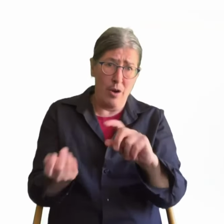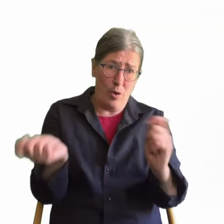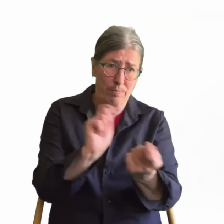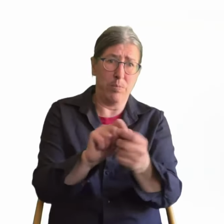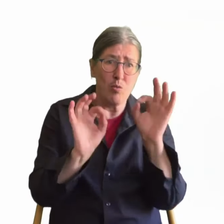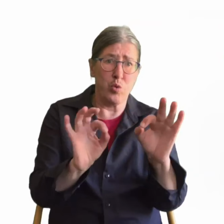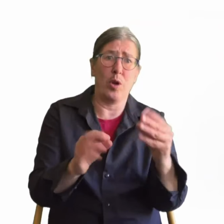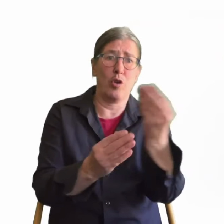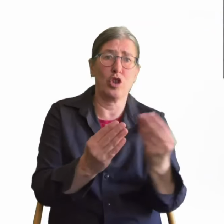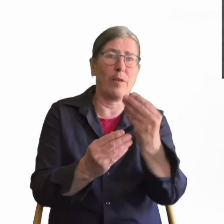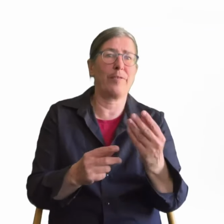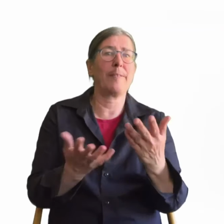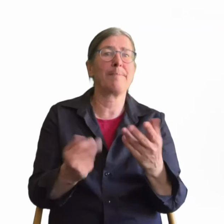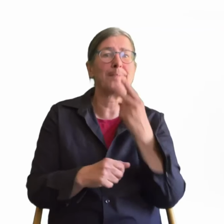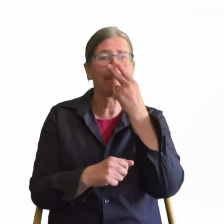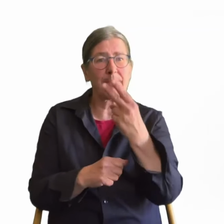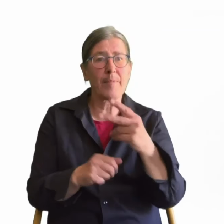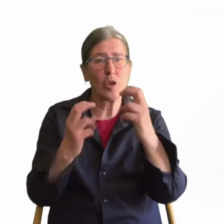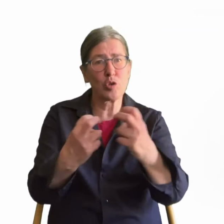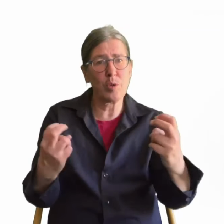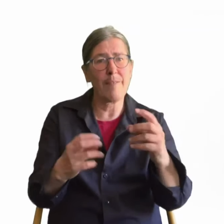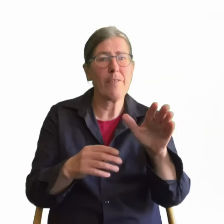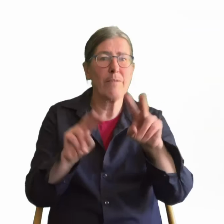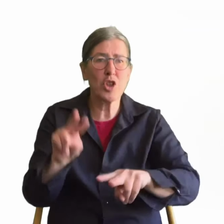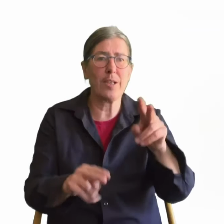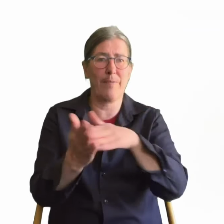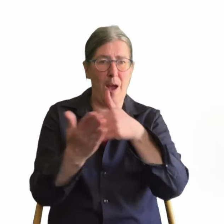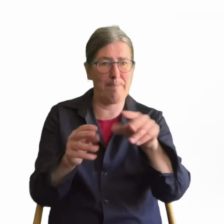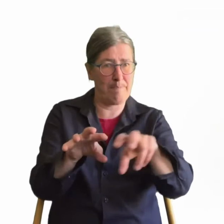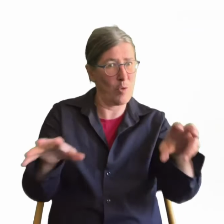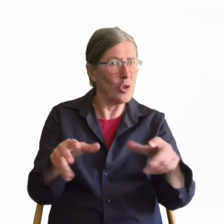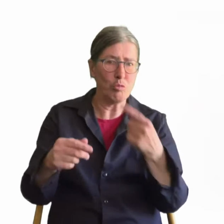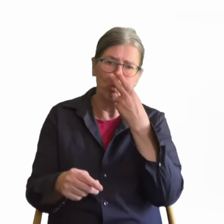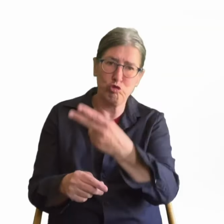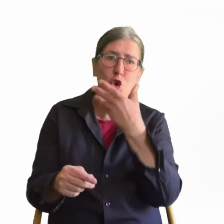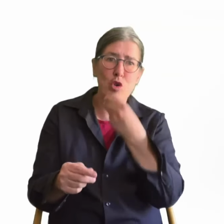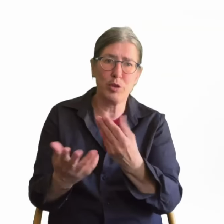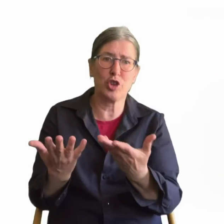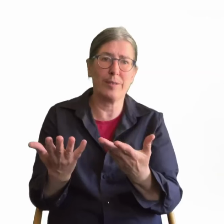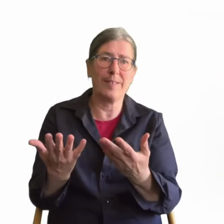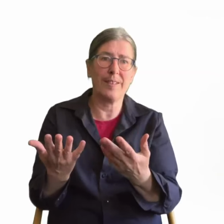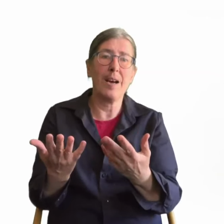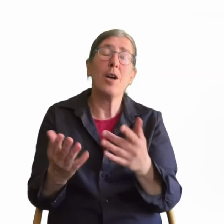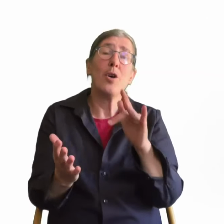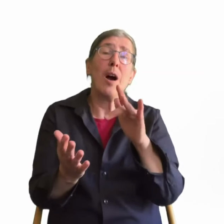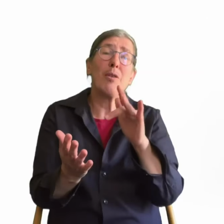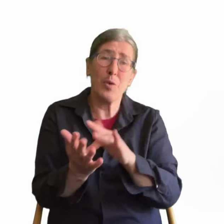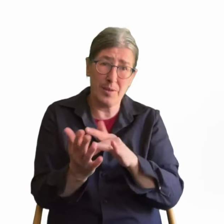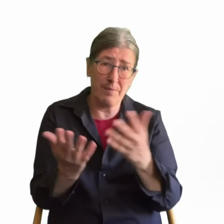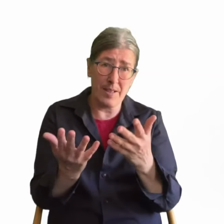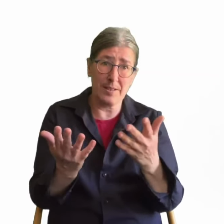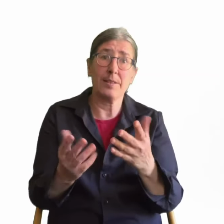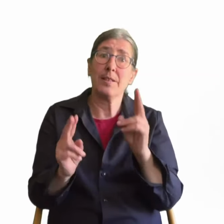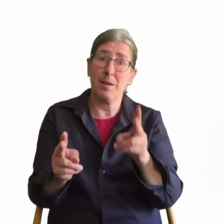Kunststoff machen. Ihr seht, dass diese Stühle verschiedene Farbschattierungen haben. Das sieht jetzt in dem Fall ganz hübsch aus, aber eigentlich liegt es daran, dass man